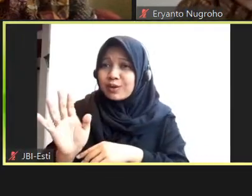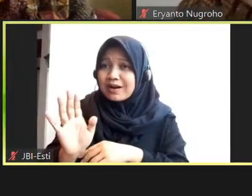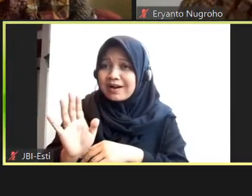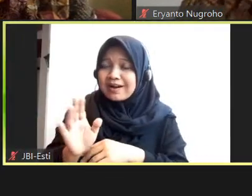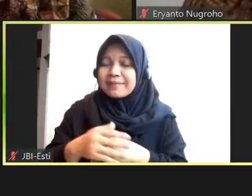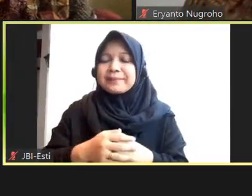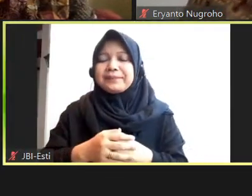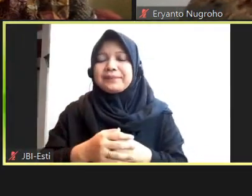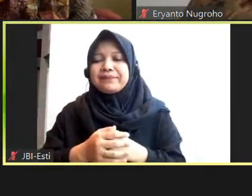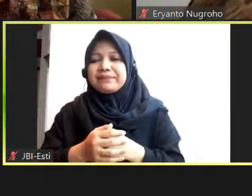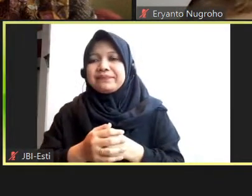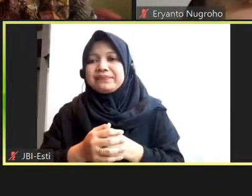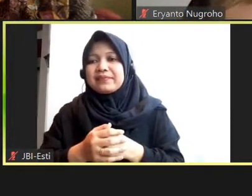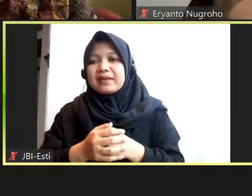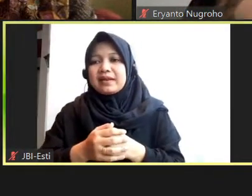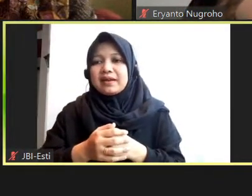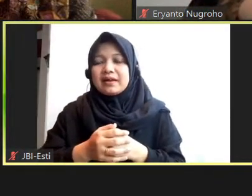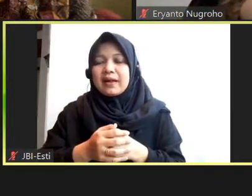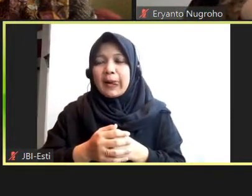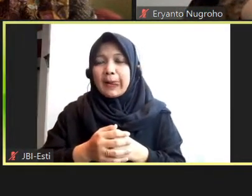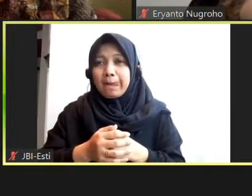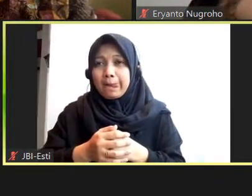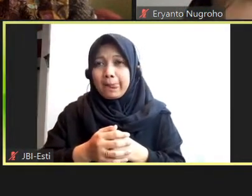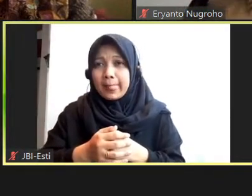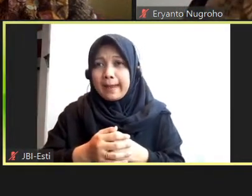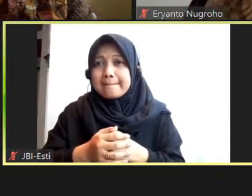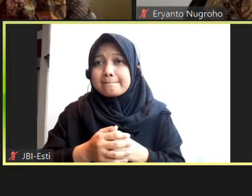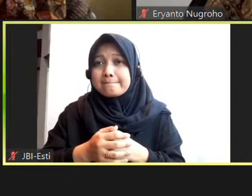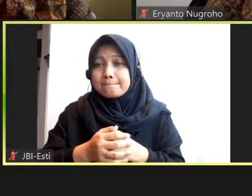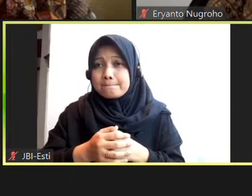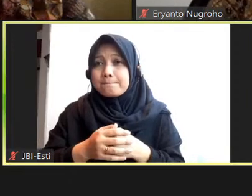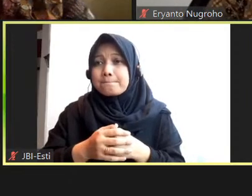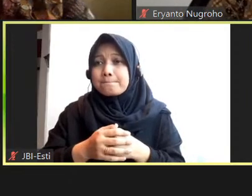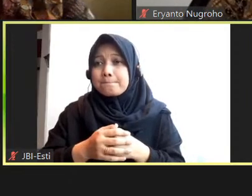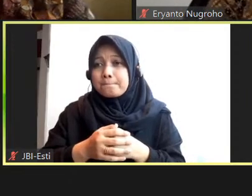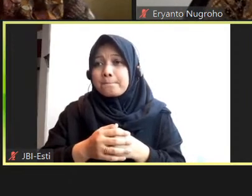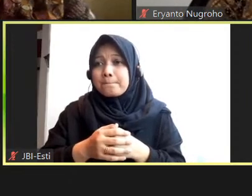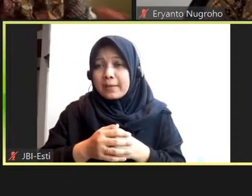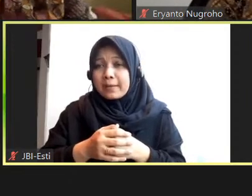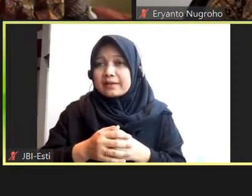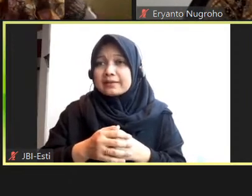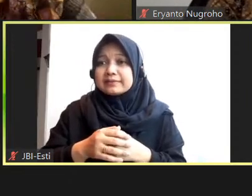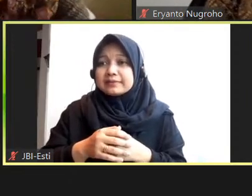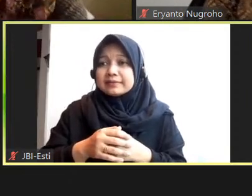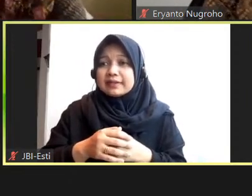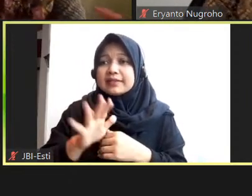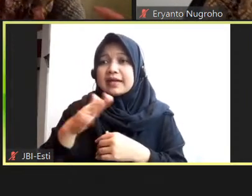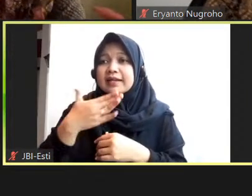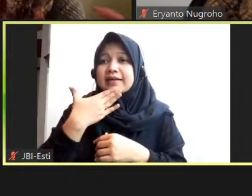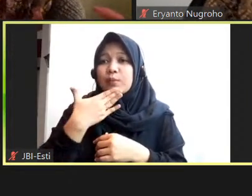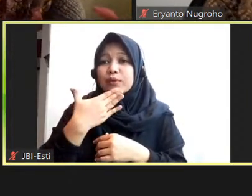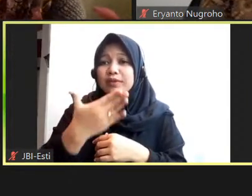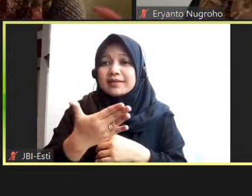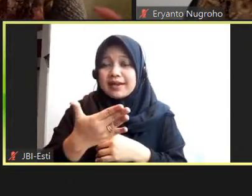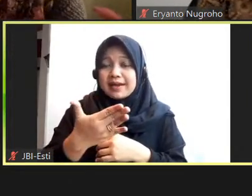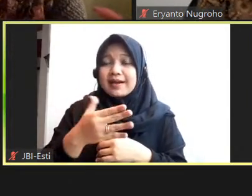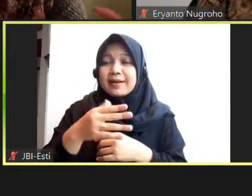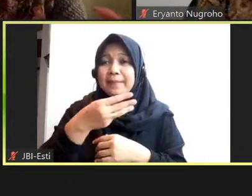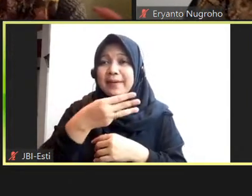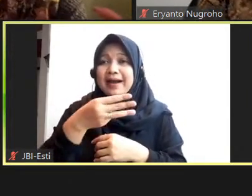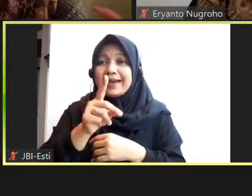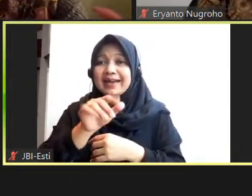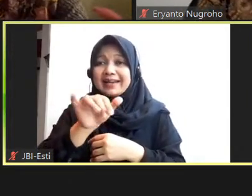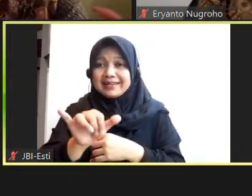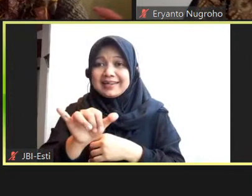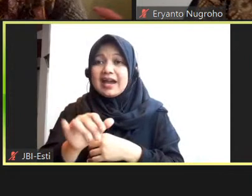Lalu ada pertanyaan masih dari penanya yang sama juga untuk Pak Erianto, pembubaran